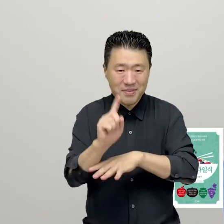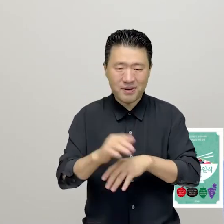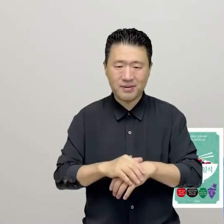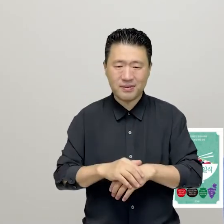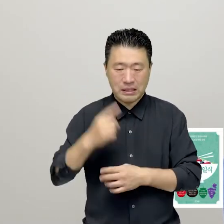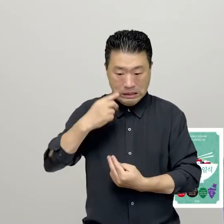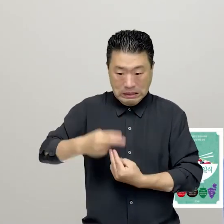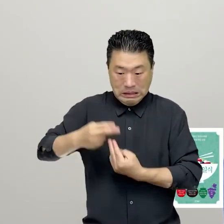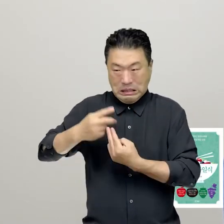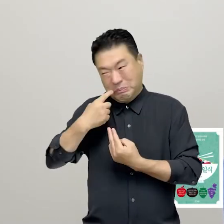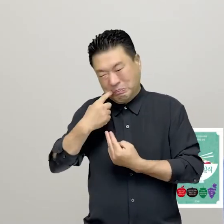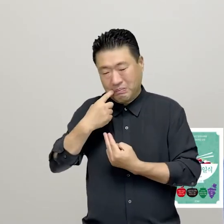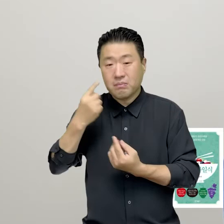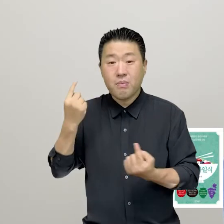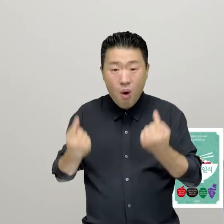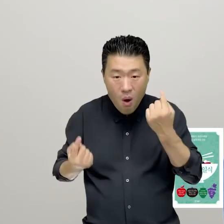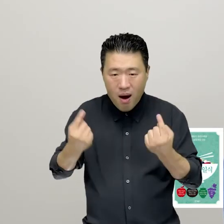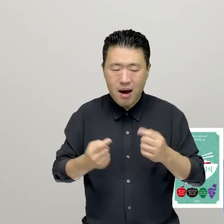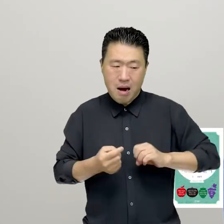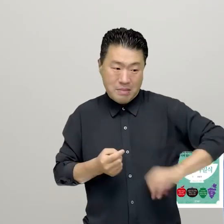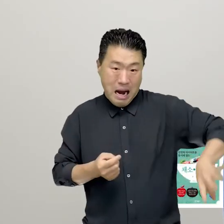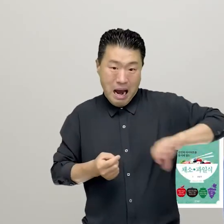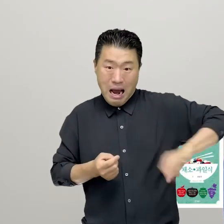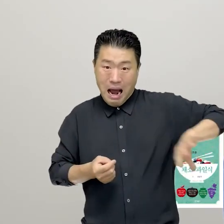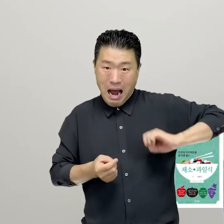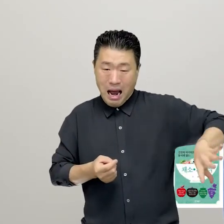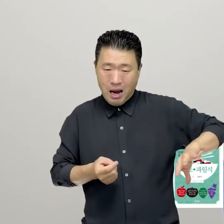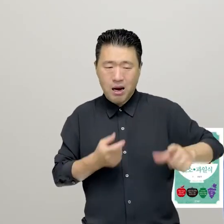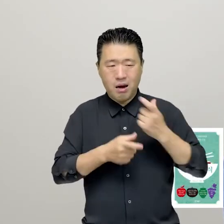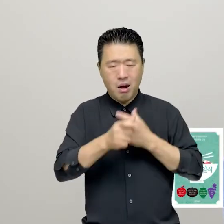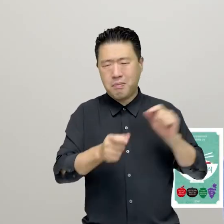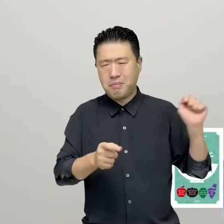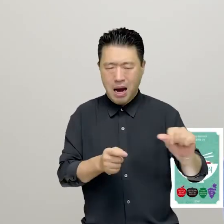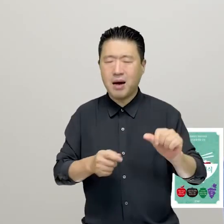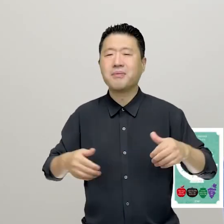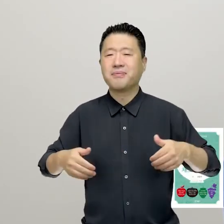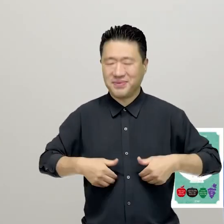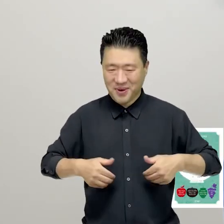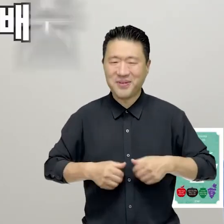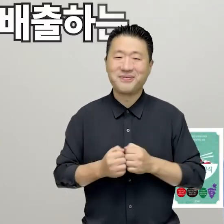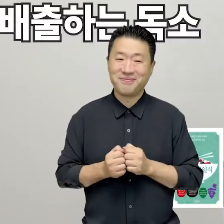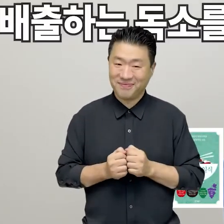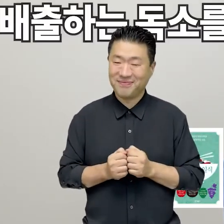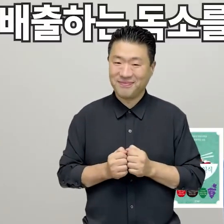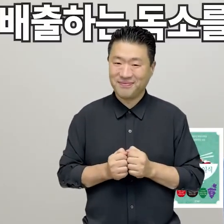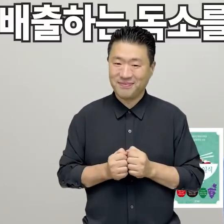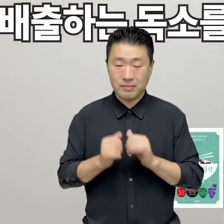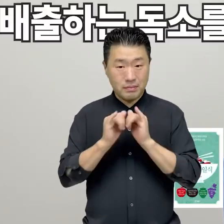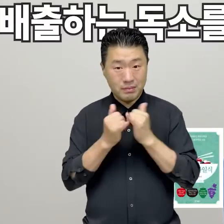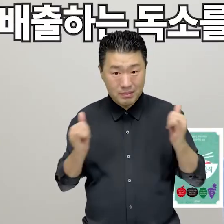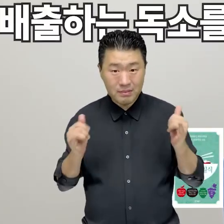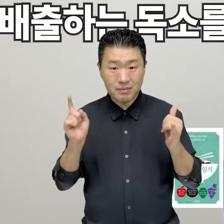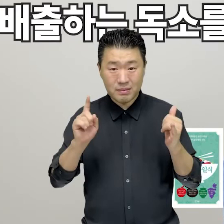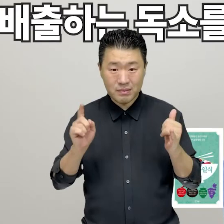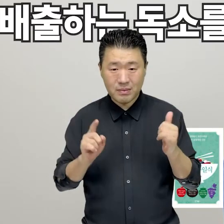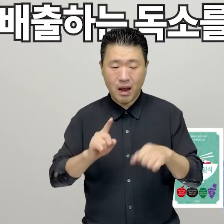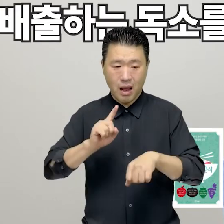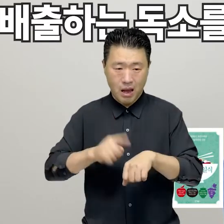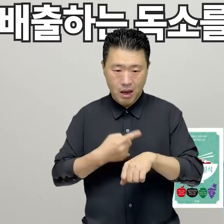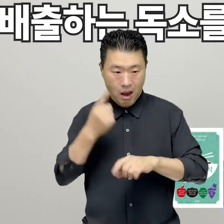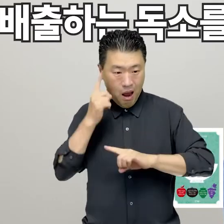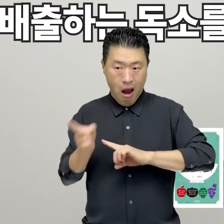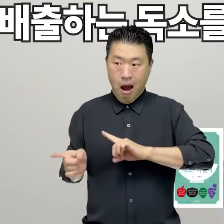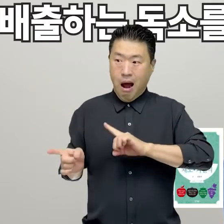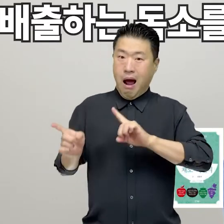핵심은 쌓이는 독소보다 배출하는 독소의 속도를 높여야 된다는 겁니다. 즉 인간은